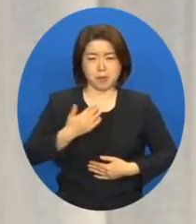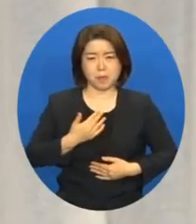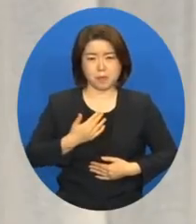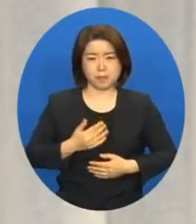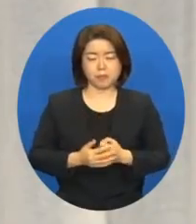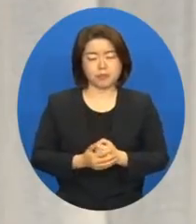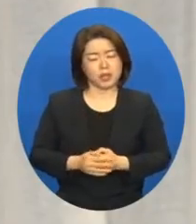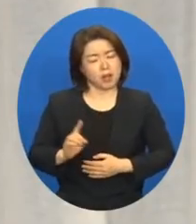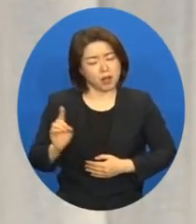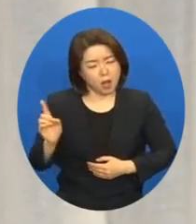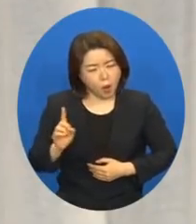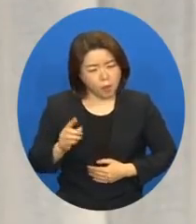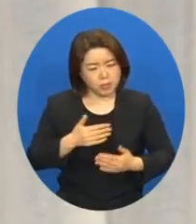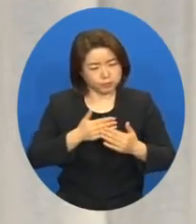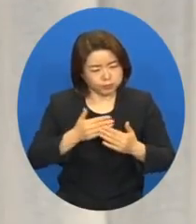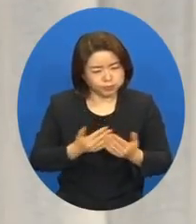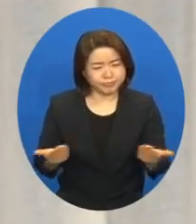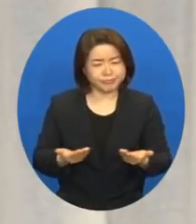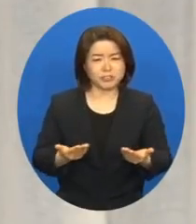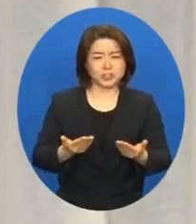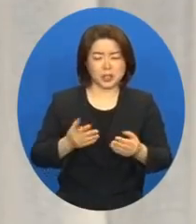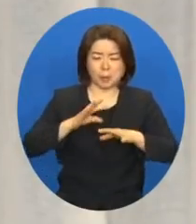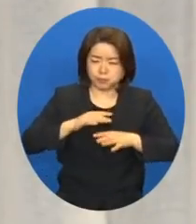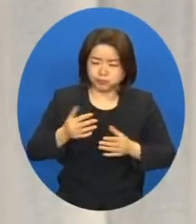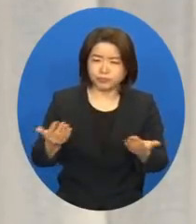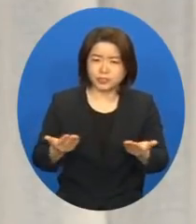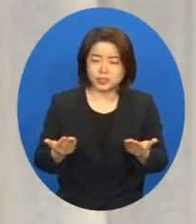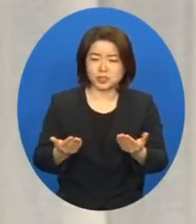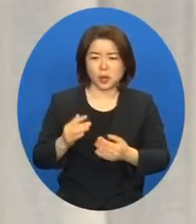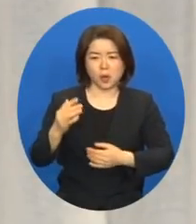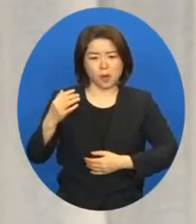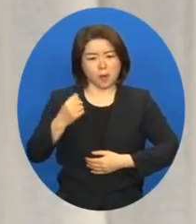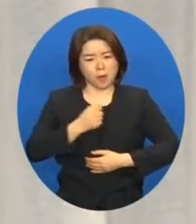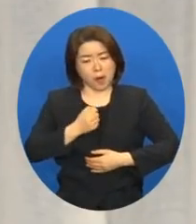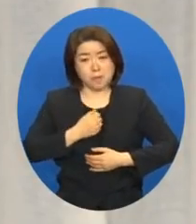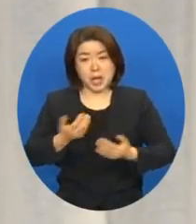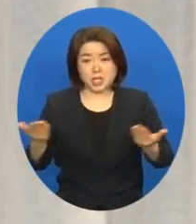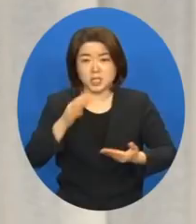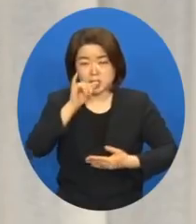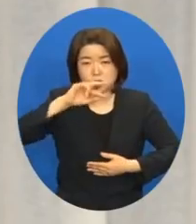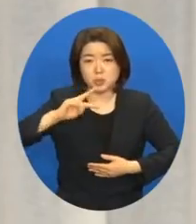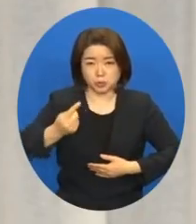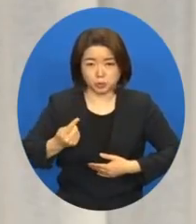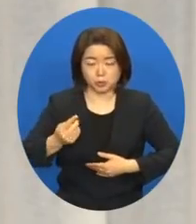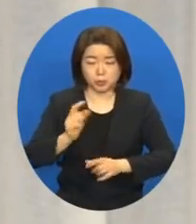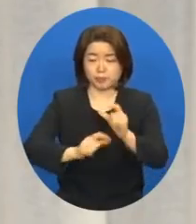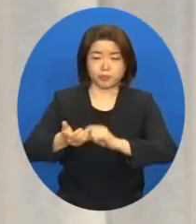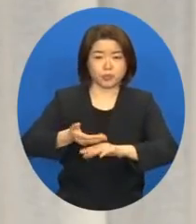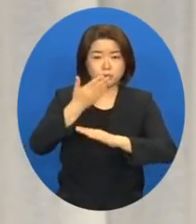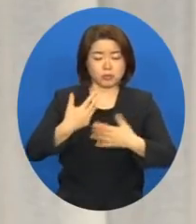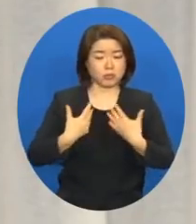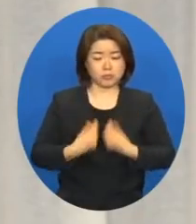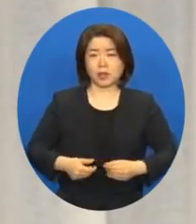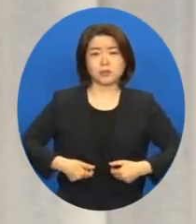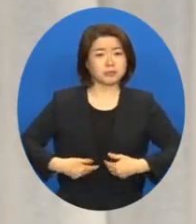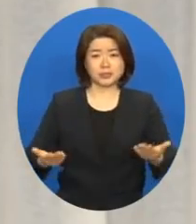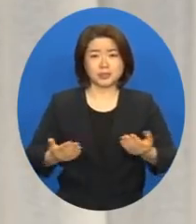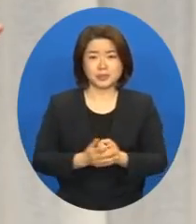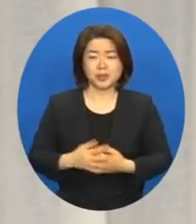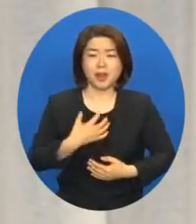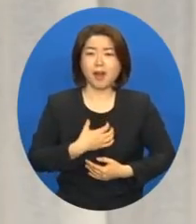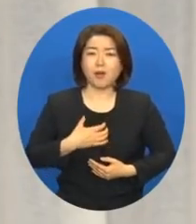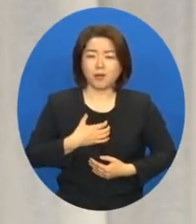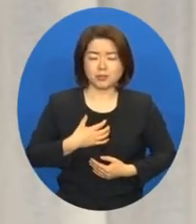어떤 불안한 일, 어떤 두려운 일, 어떤 막막한 일이 있다 할지라도 더 이상 좌절할 이유가 없어요.